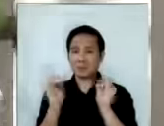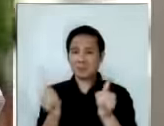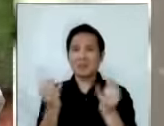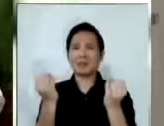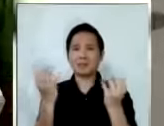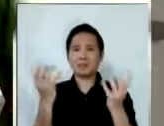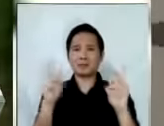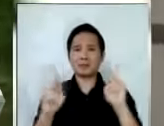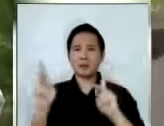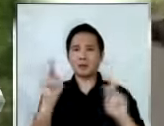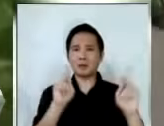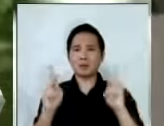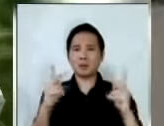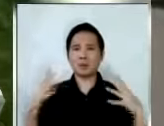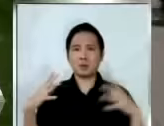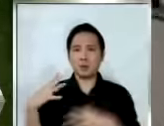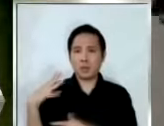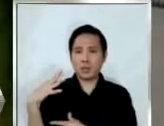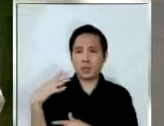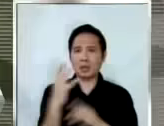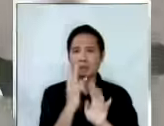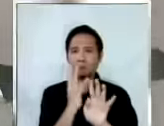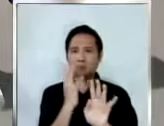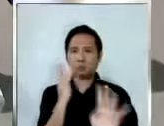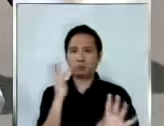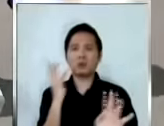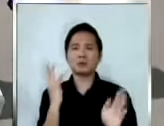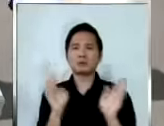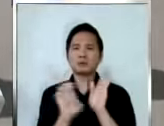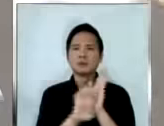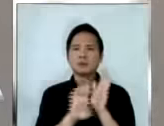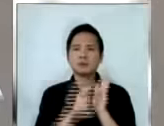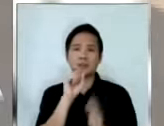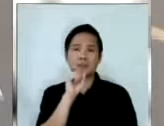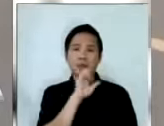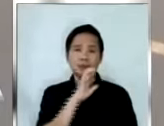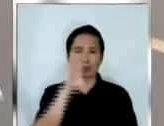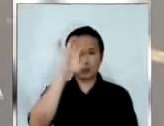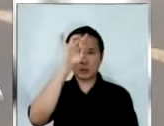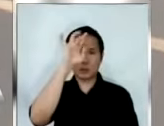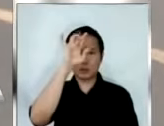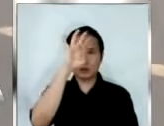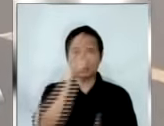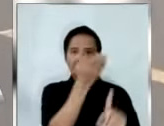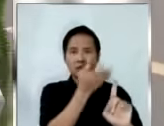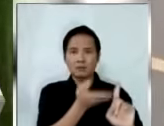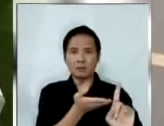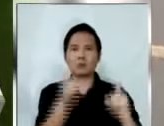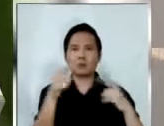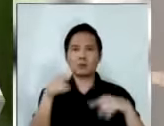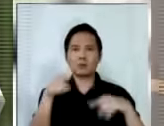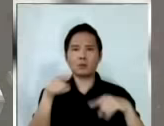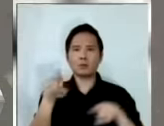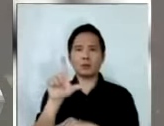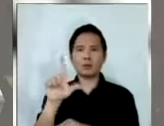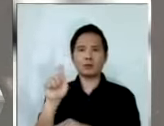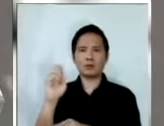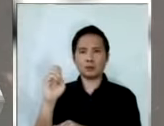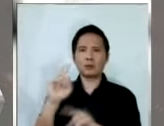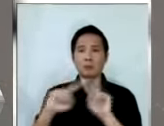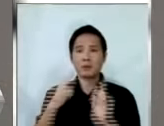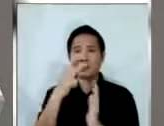nakakasakay. Ang senior citizen nga na si Lolo Jesus na papuntang LTO, inabot na ng 3 oras sa tapat ng Sandigan Bayan. Di